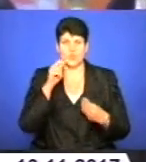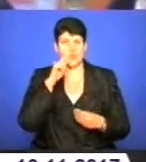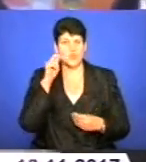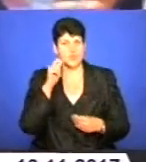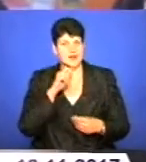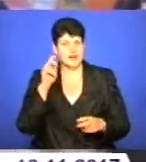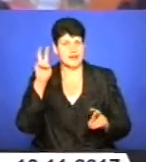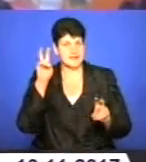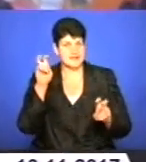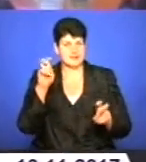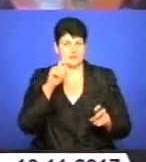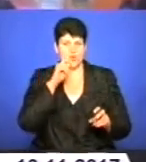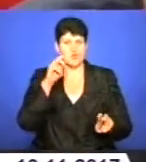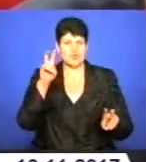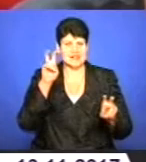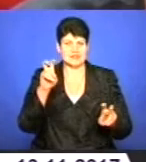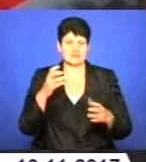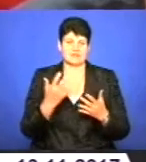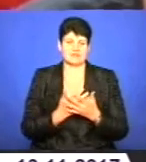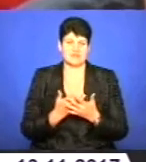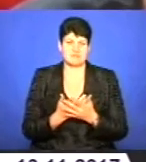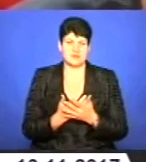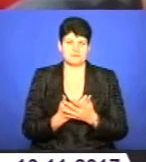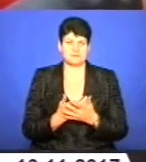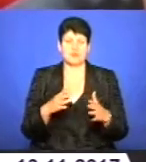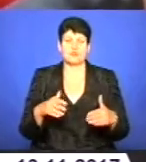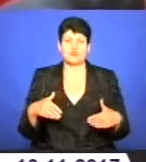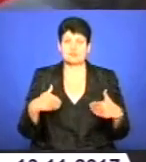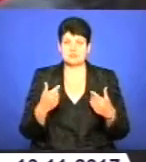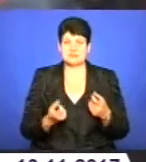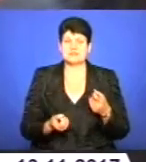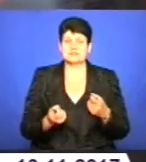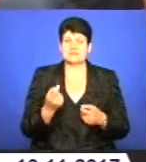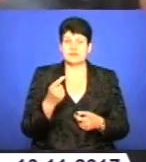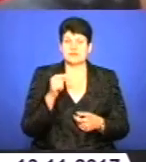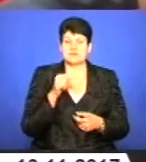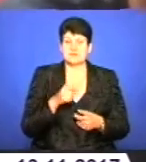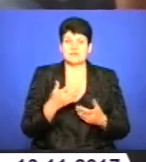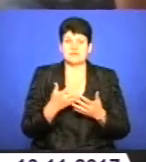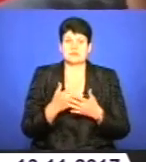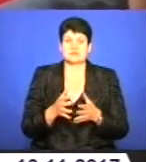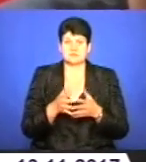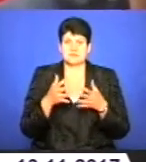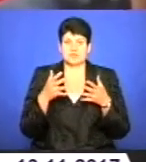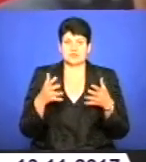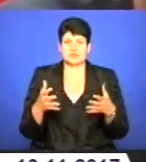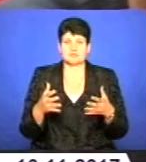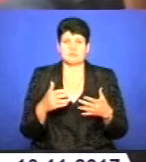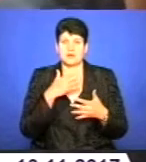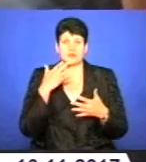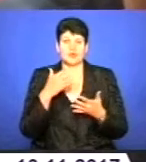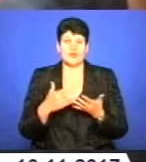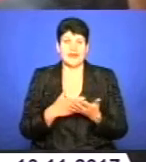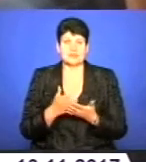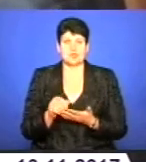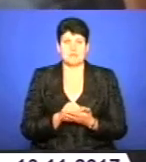українських, українських фільмах. Пропозиція з'явилася в цих фільмах, вона збільшилася, багато якісного